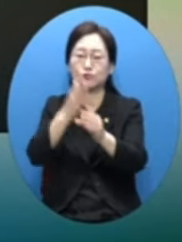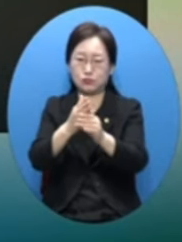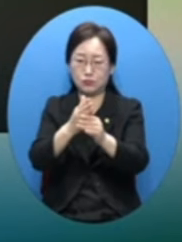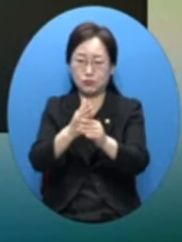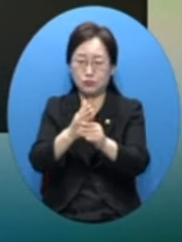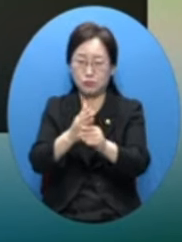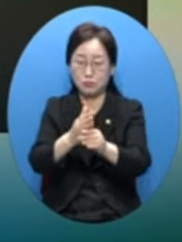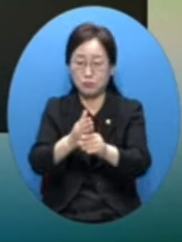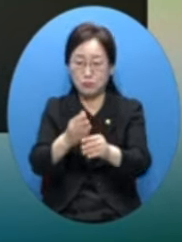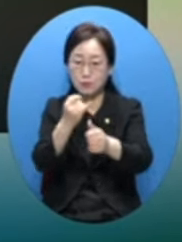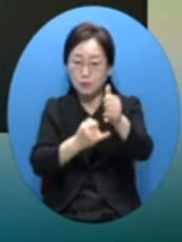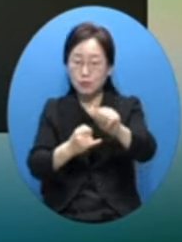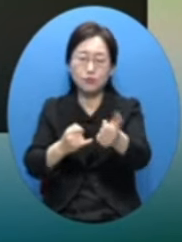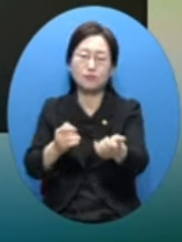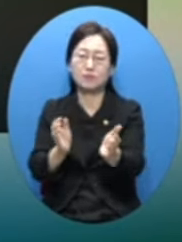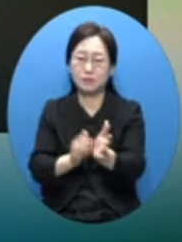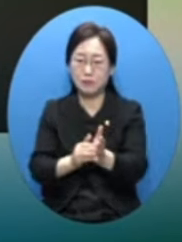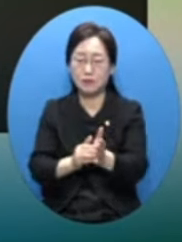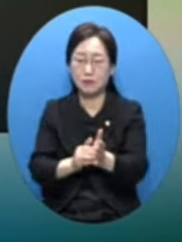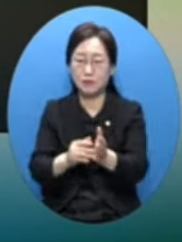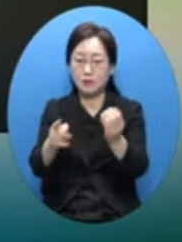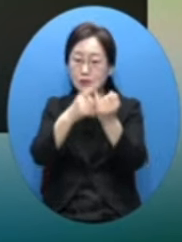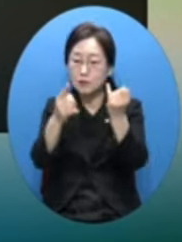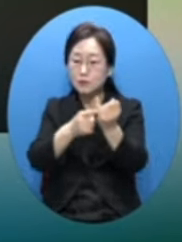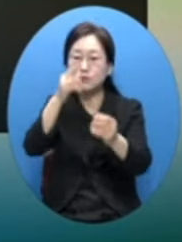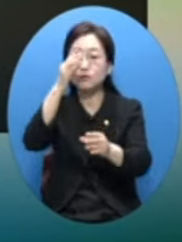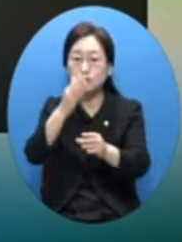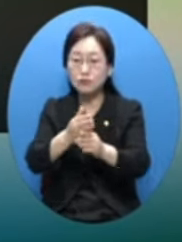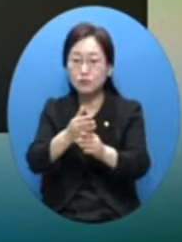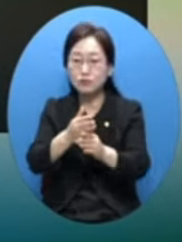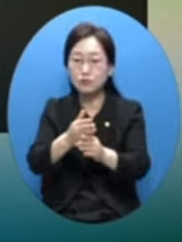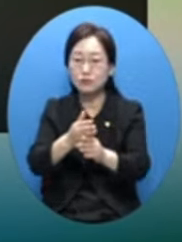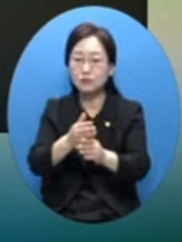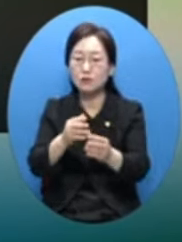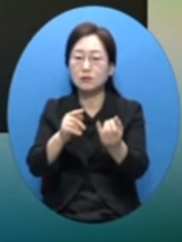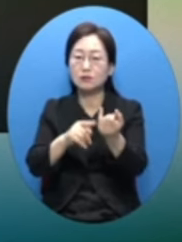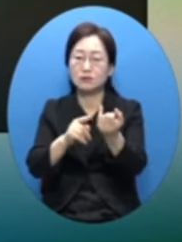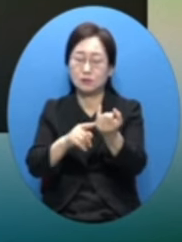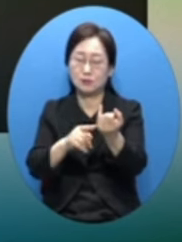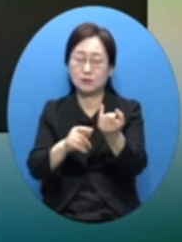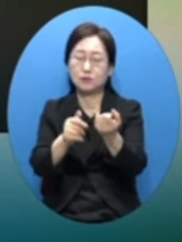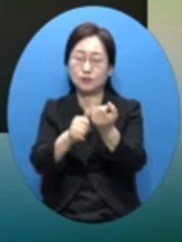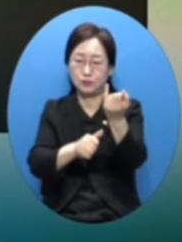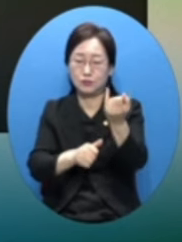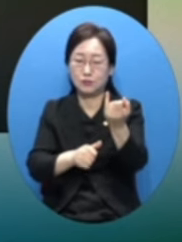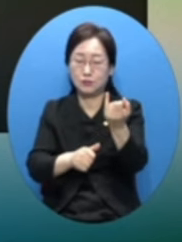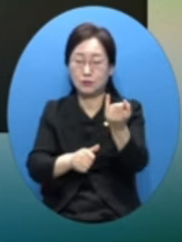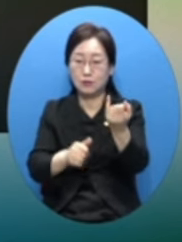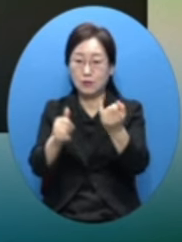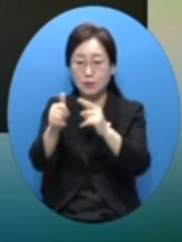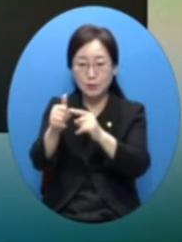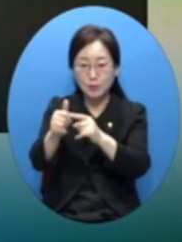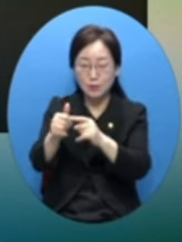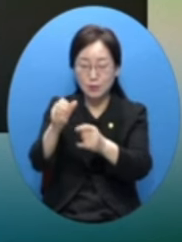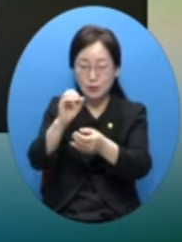떠난 것입니다. 임신 중이었던 부인 로지타 홀 선교사가 남편을 양화진에